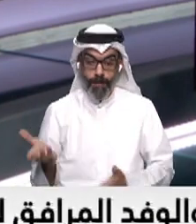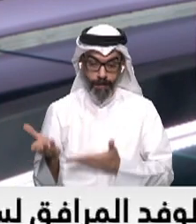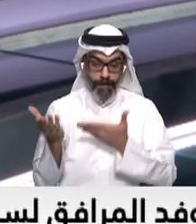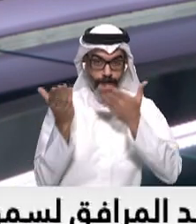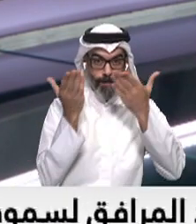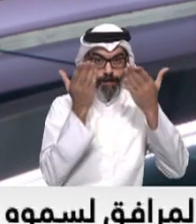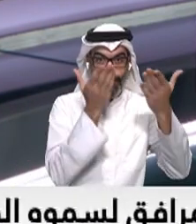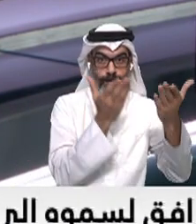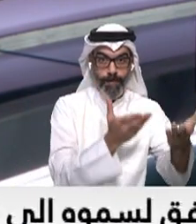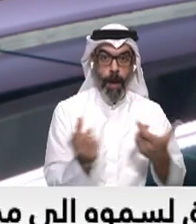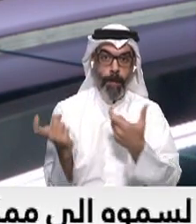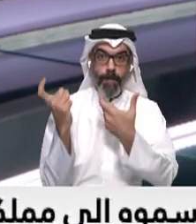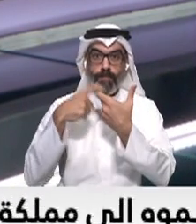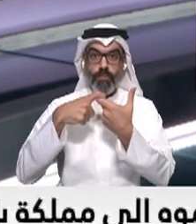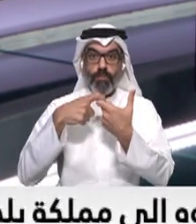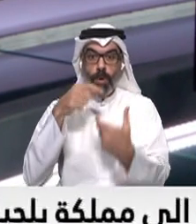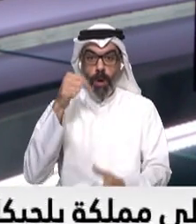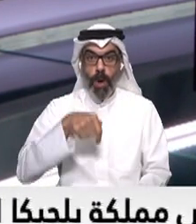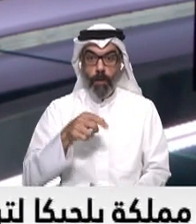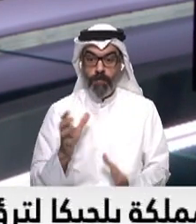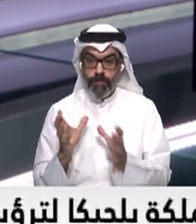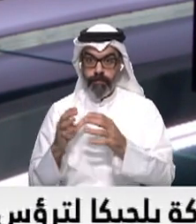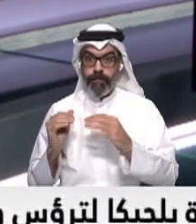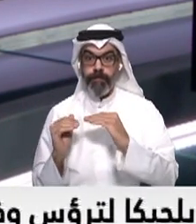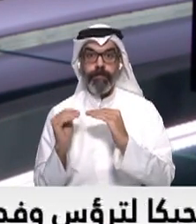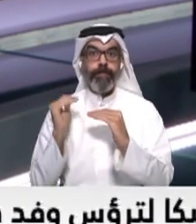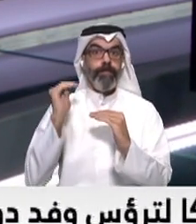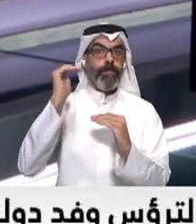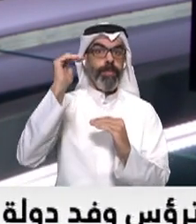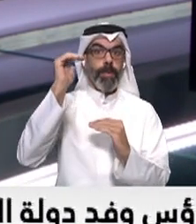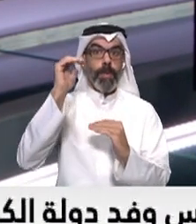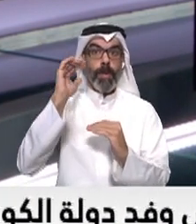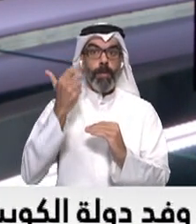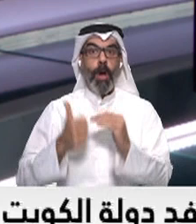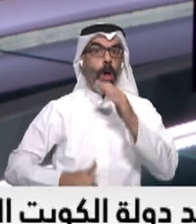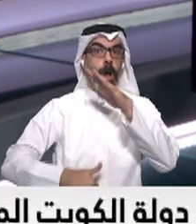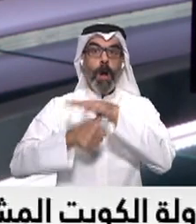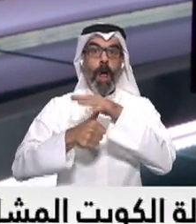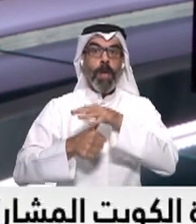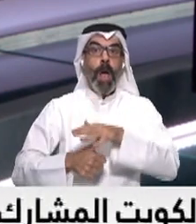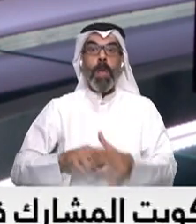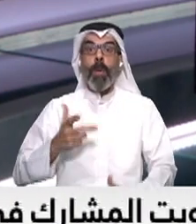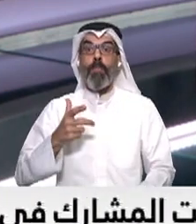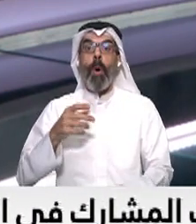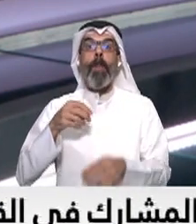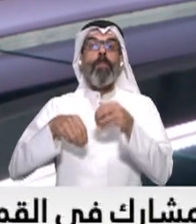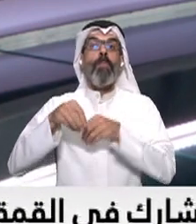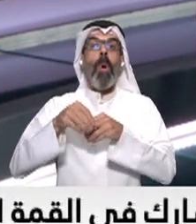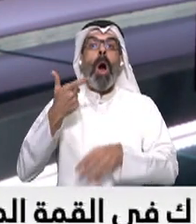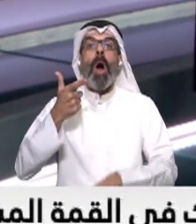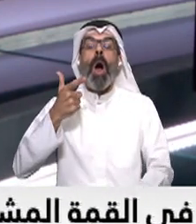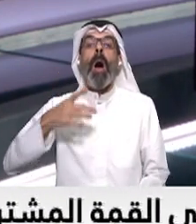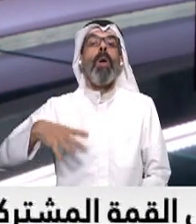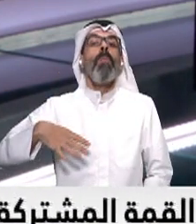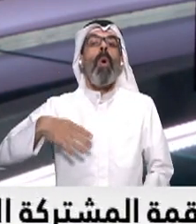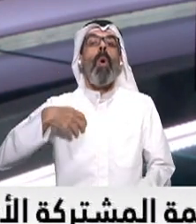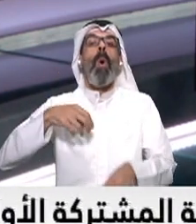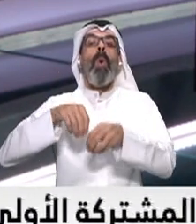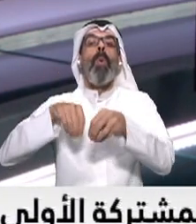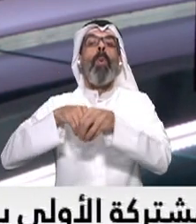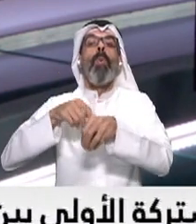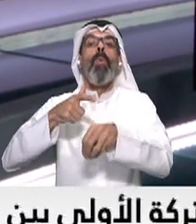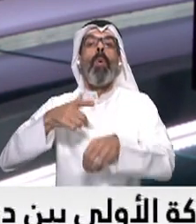للمشاركة في القمة ستشارك بوفد رفيع يرأسه ممثل سمو أمير البلاد سمو رئيس مجلس